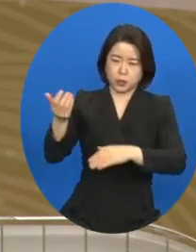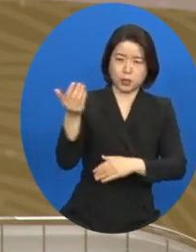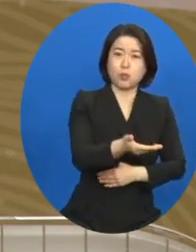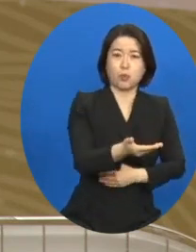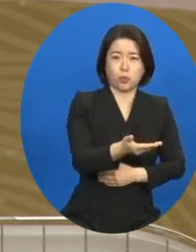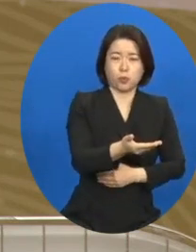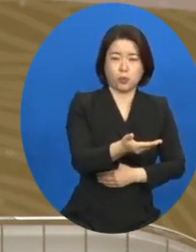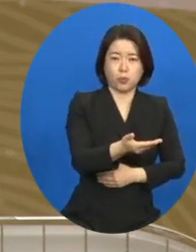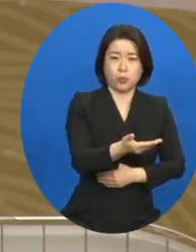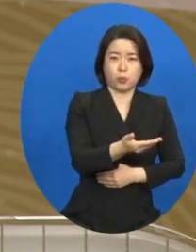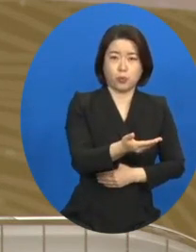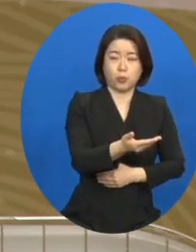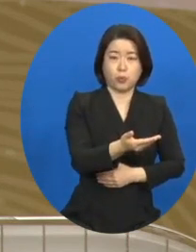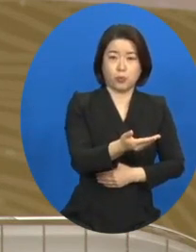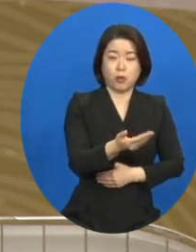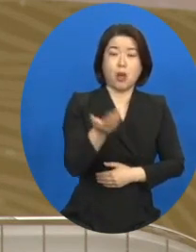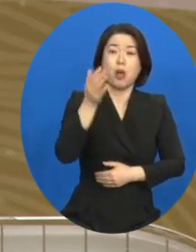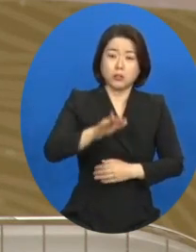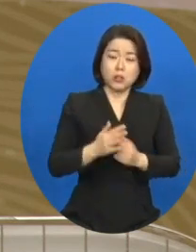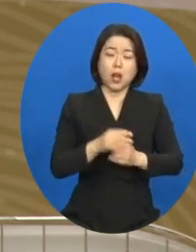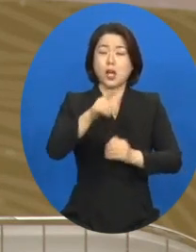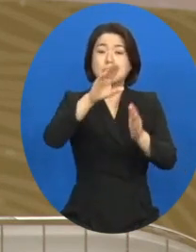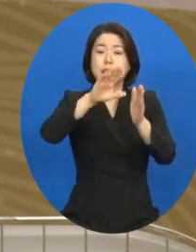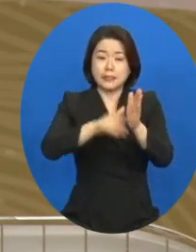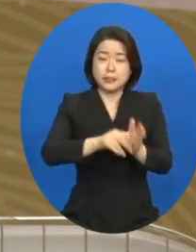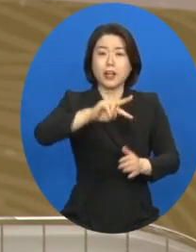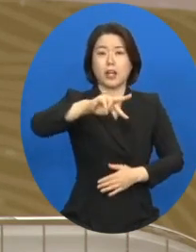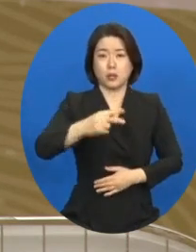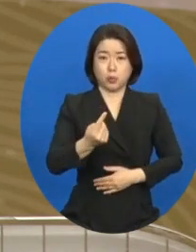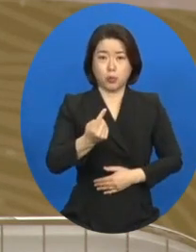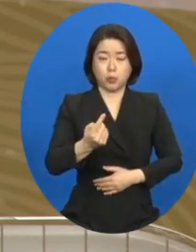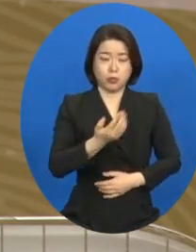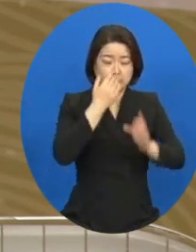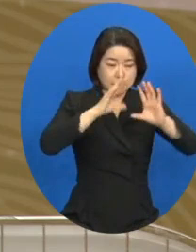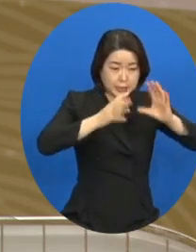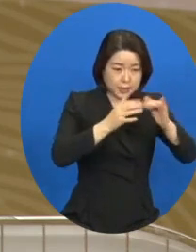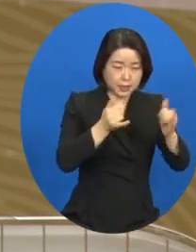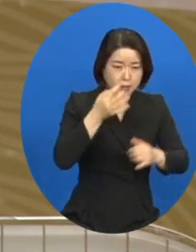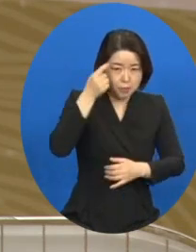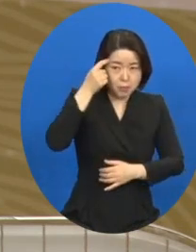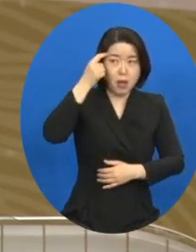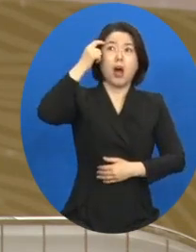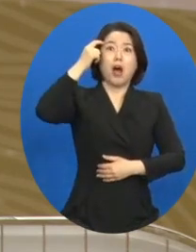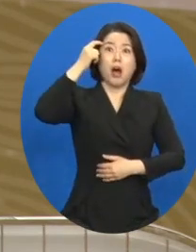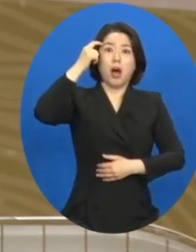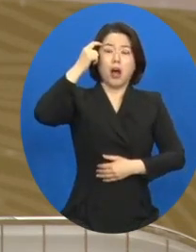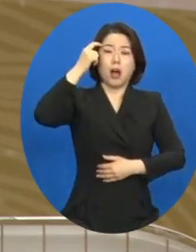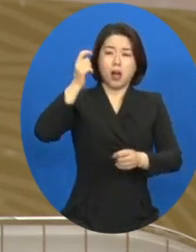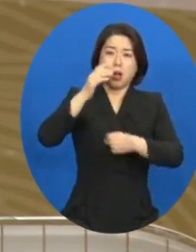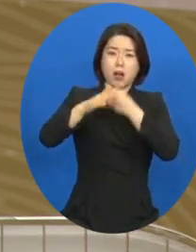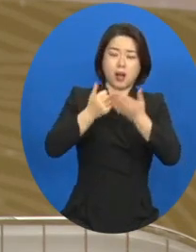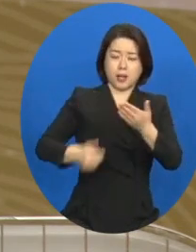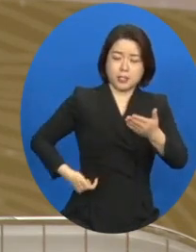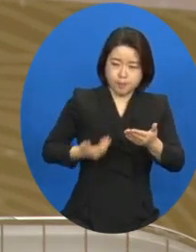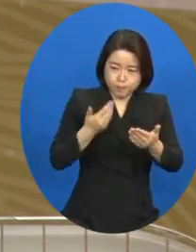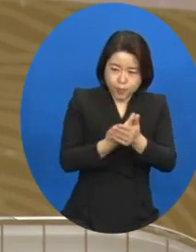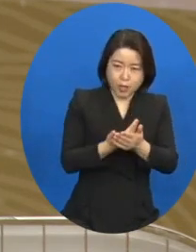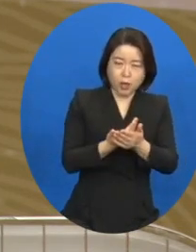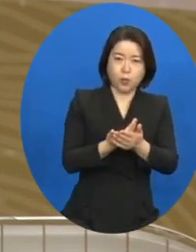것이라. 그러나 그때라도 이스라엘 백성이 깨닫고 하나님께